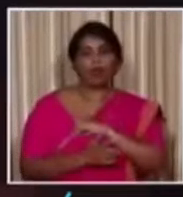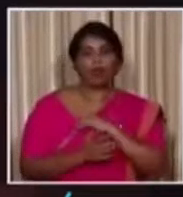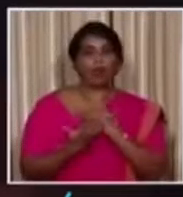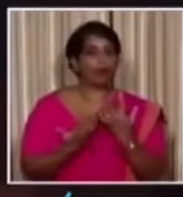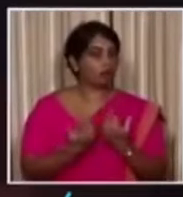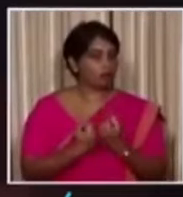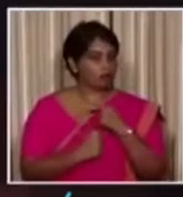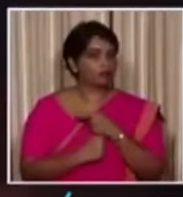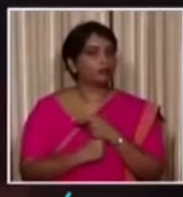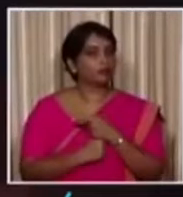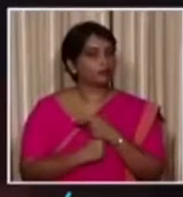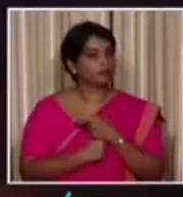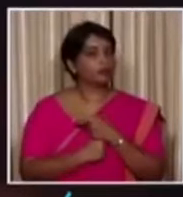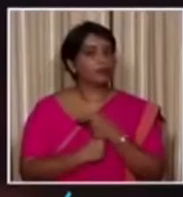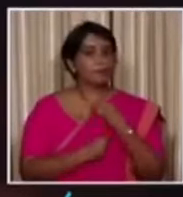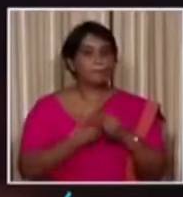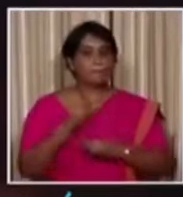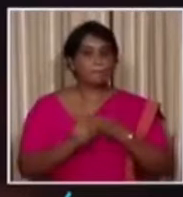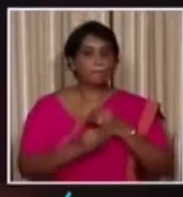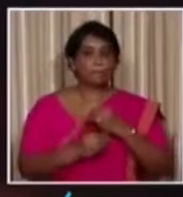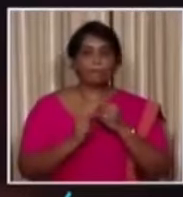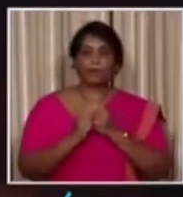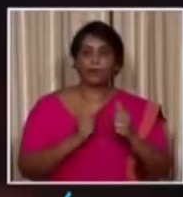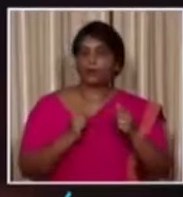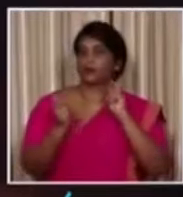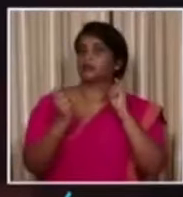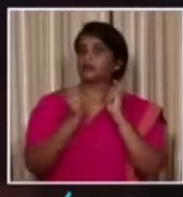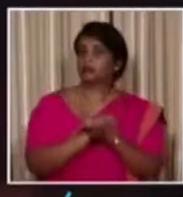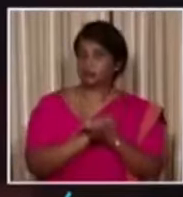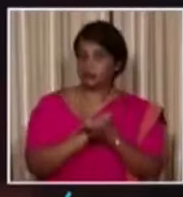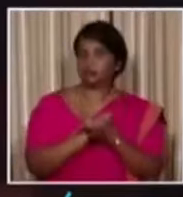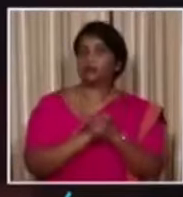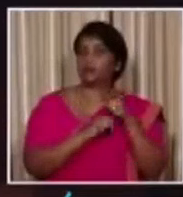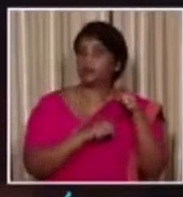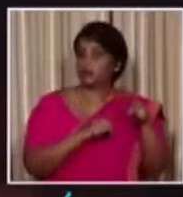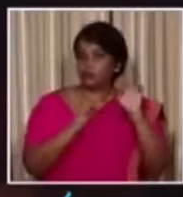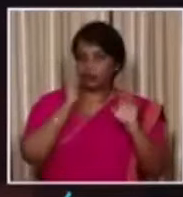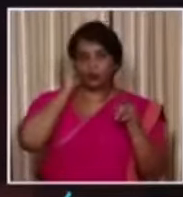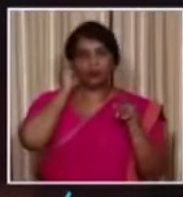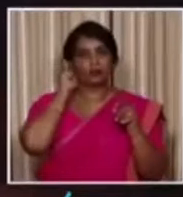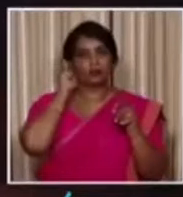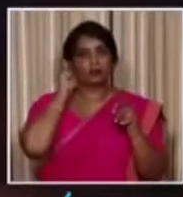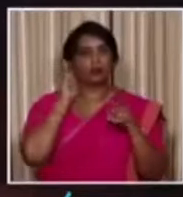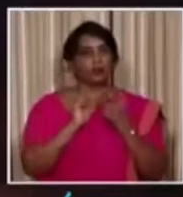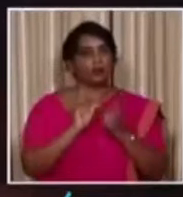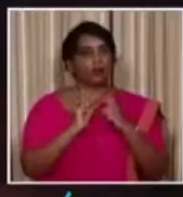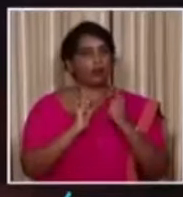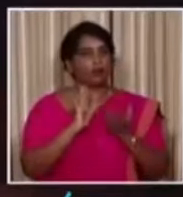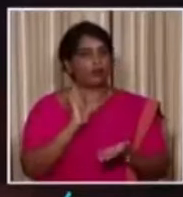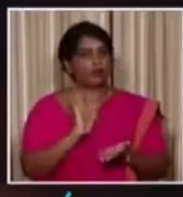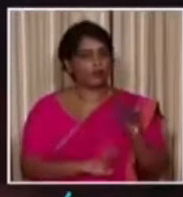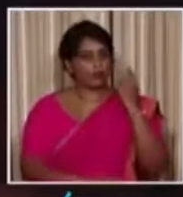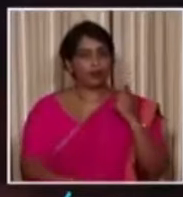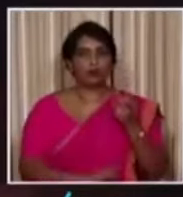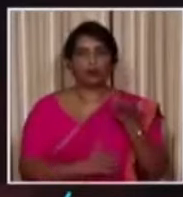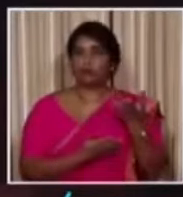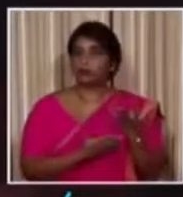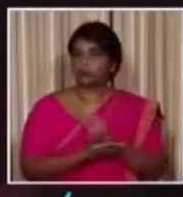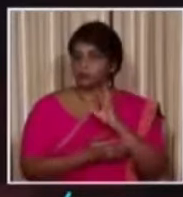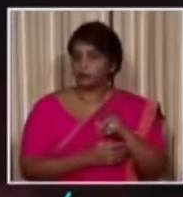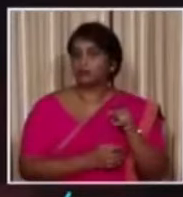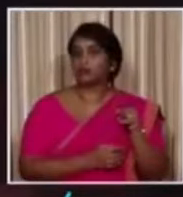ලබන බිස්නස් ව්‍යාපාර බවට පරිවර්තනය කරලා ඒ තුලින් අධික පොලියක් අය කිරීම